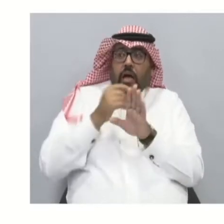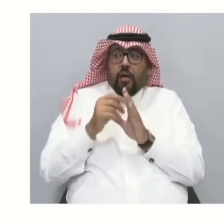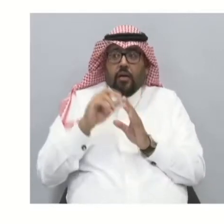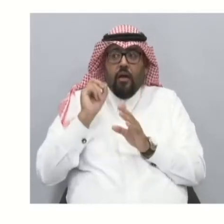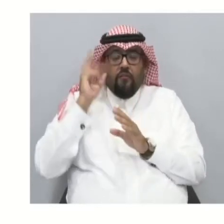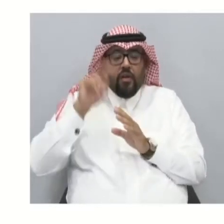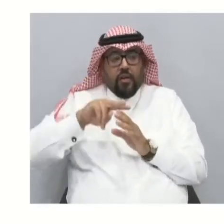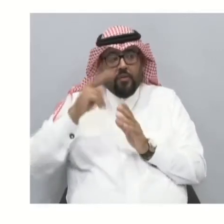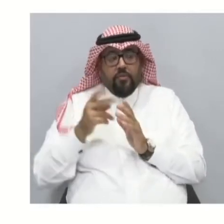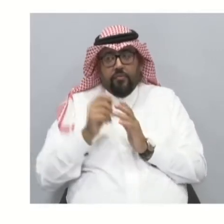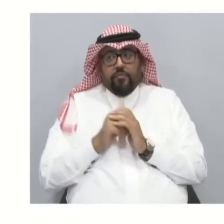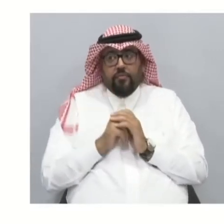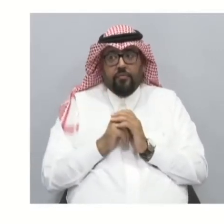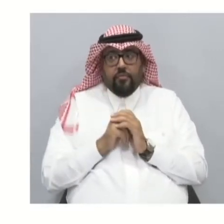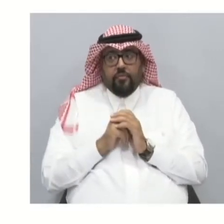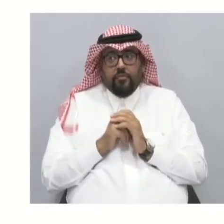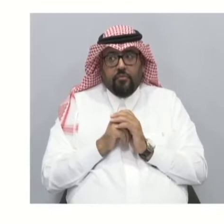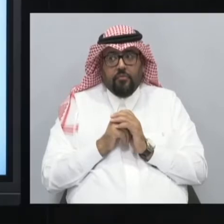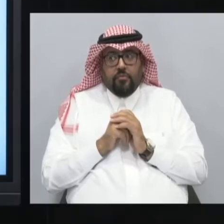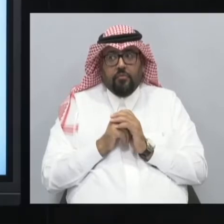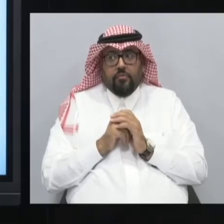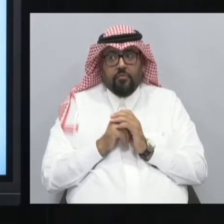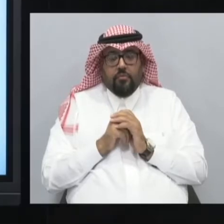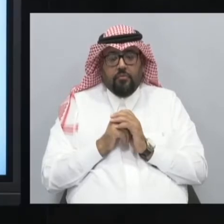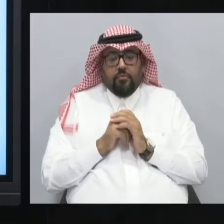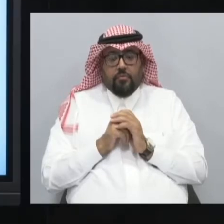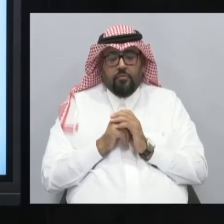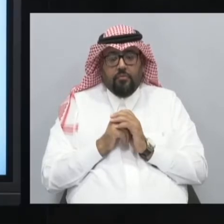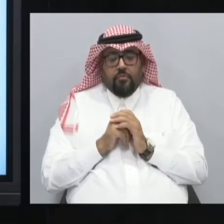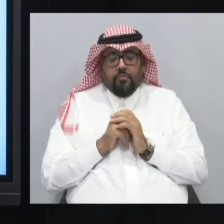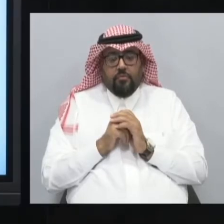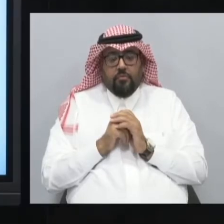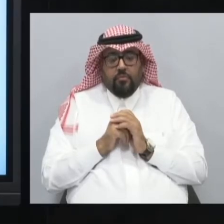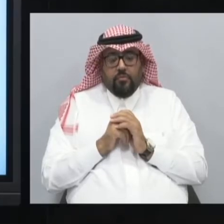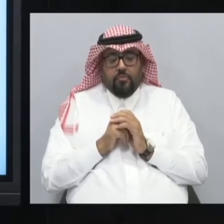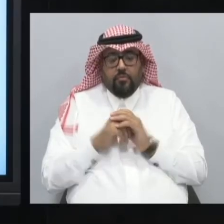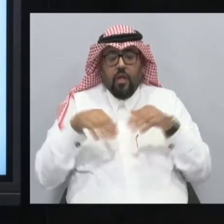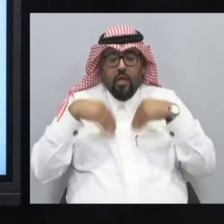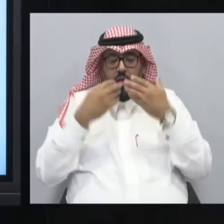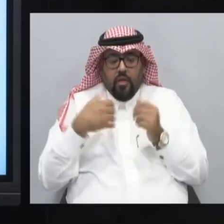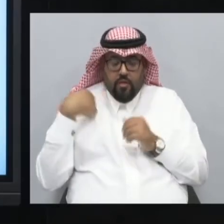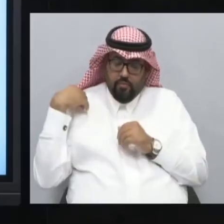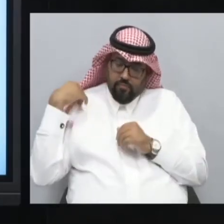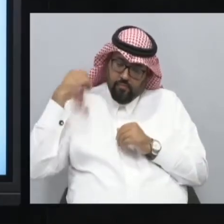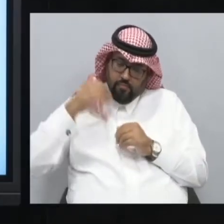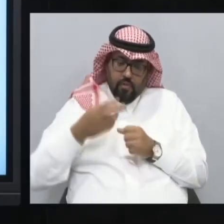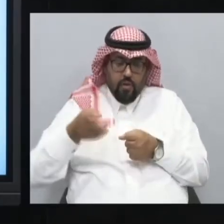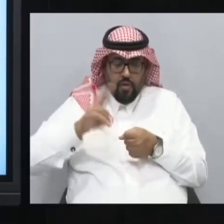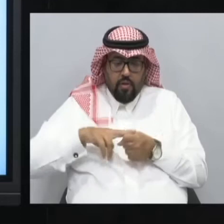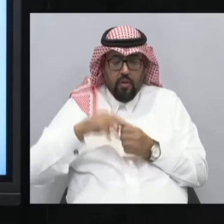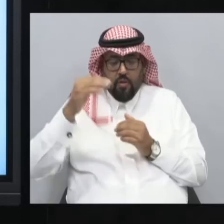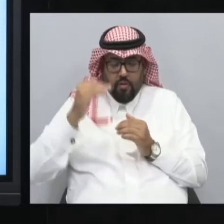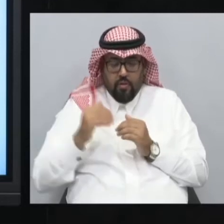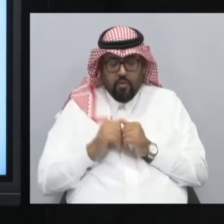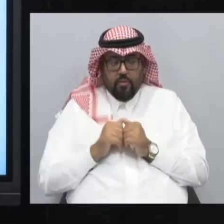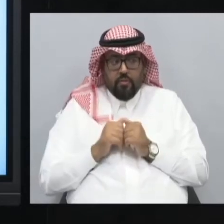الفكرة الرئيسة إلى سؤال؟ أحسنت، معنى أنه ستأتي إلى ذلك. نعود إلى واحد حتى